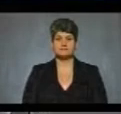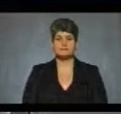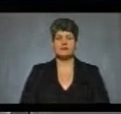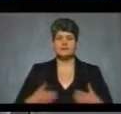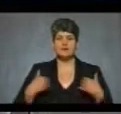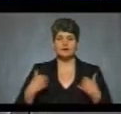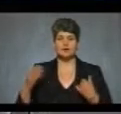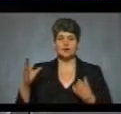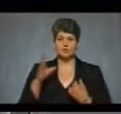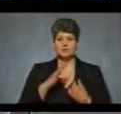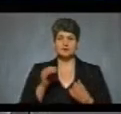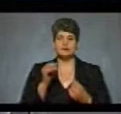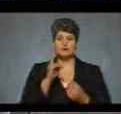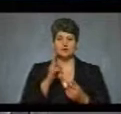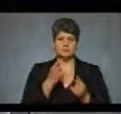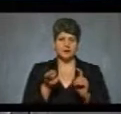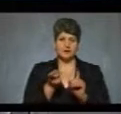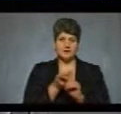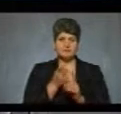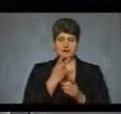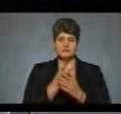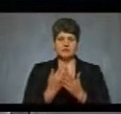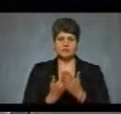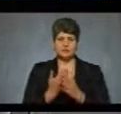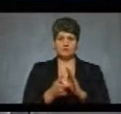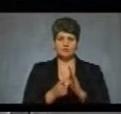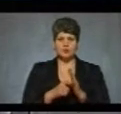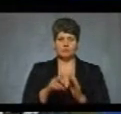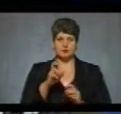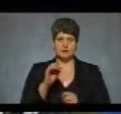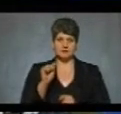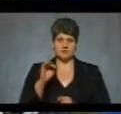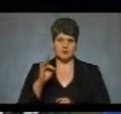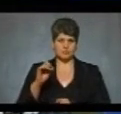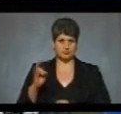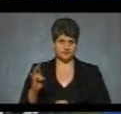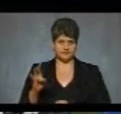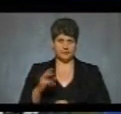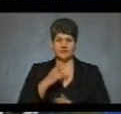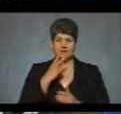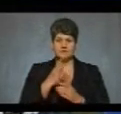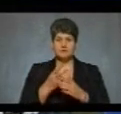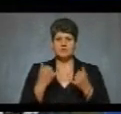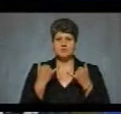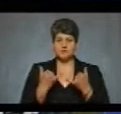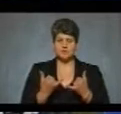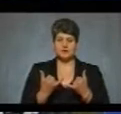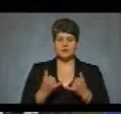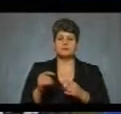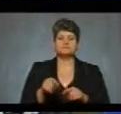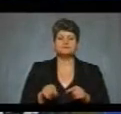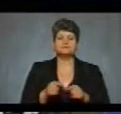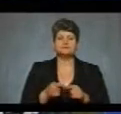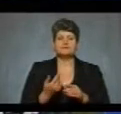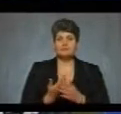Вітаю усіх, хто до нас приєднався. Ви дивитесь новини у студії Богдана Сарабун. Дивіться сьогодні у випуску.